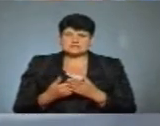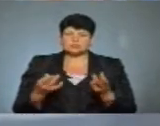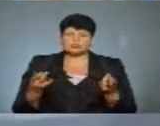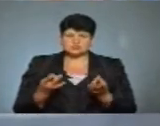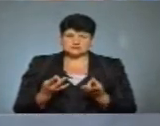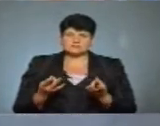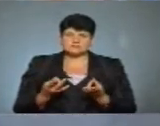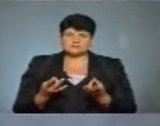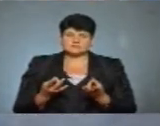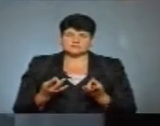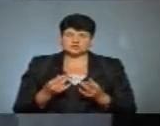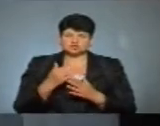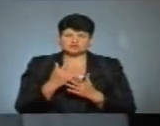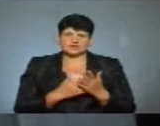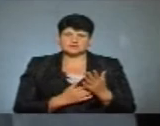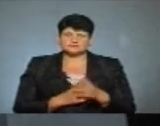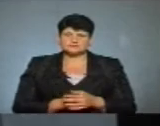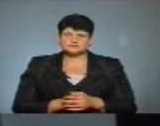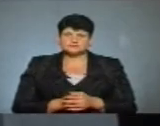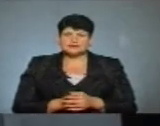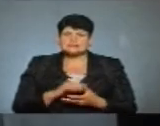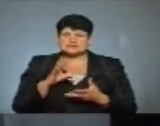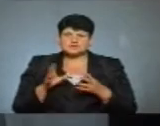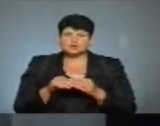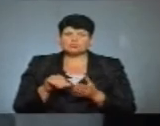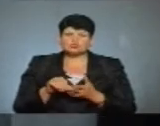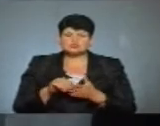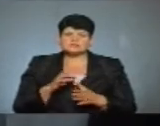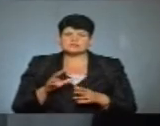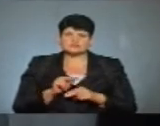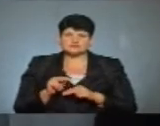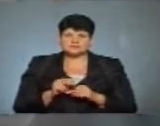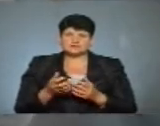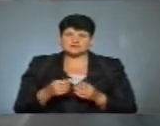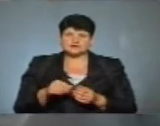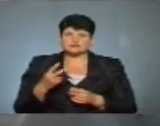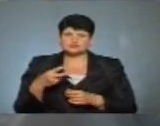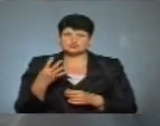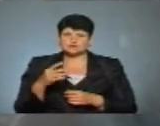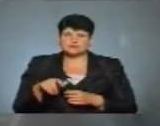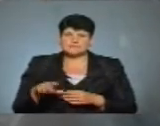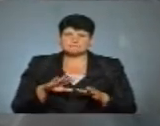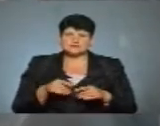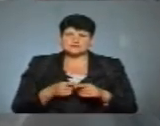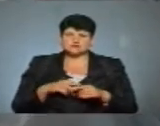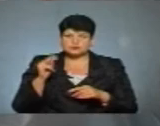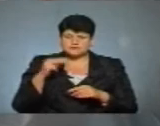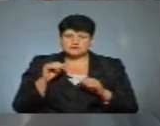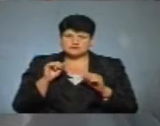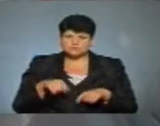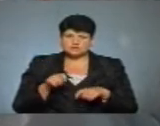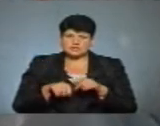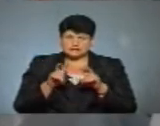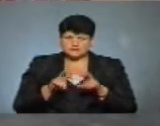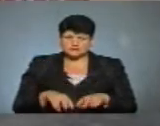потрібен штат. Загалом участь у тренінгу беруть 24 людини. Після цього навчання вони зможуть тестувати людей